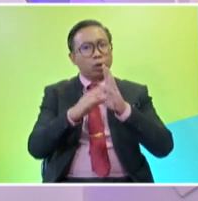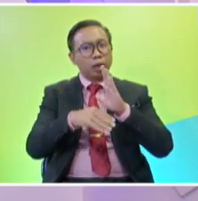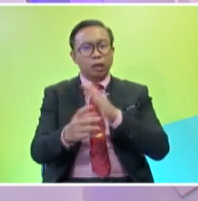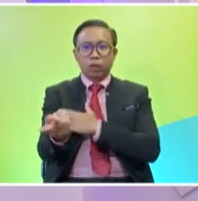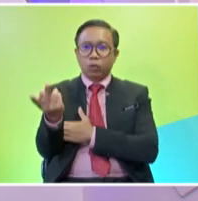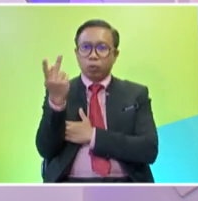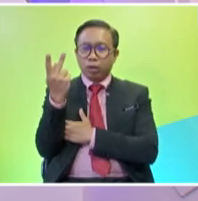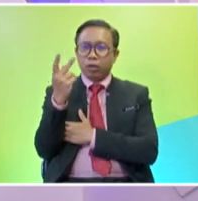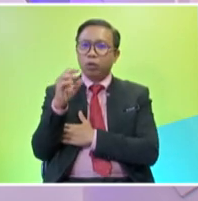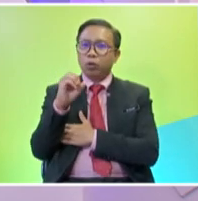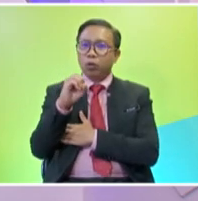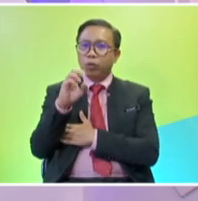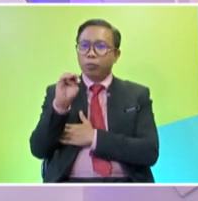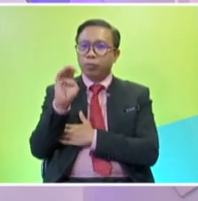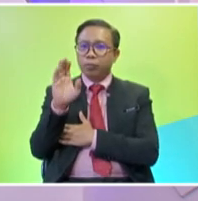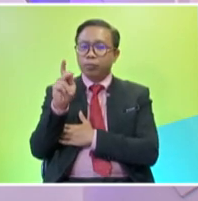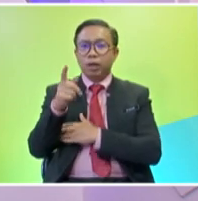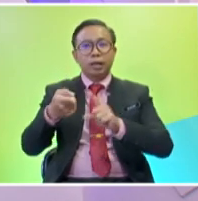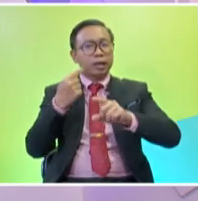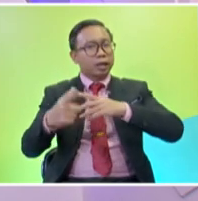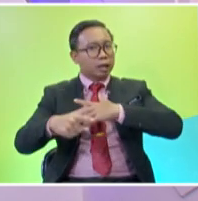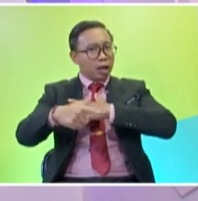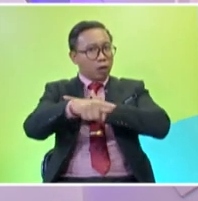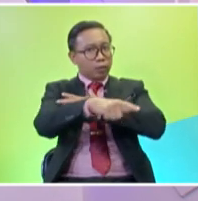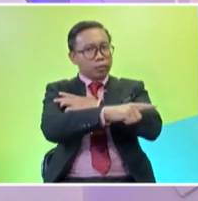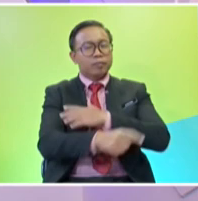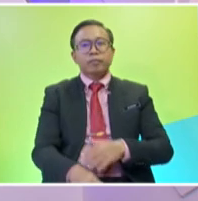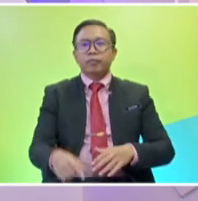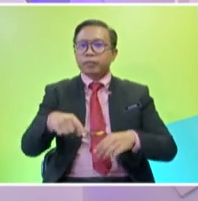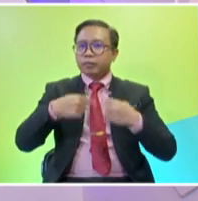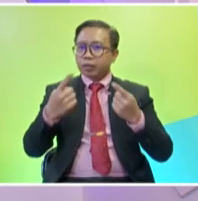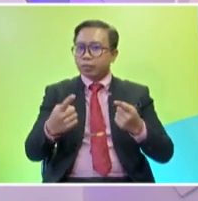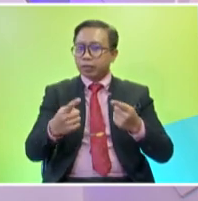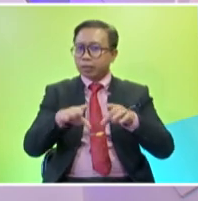ombak tersebut dari daripada membadai kawasan darat